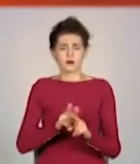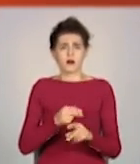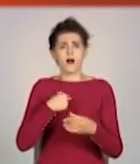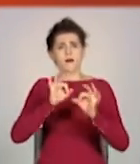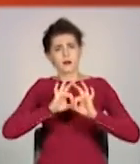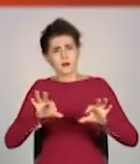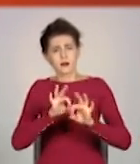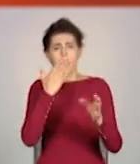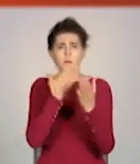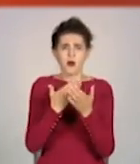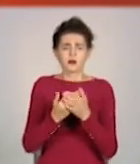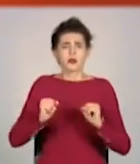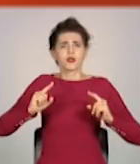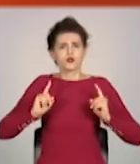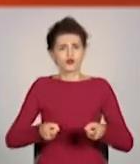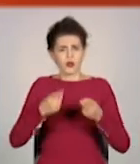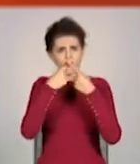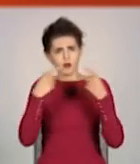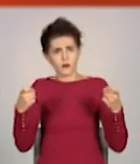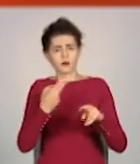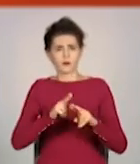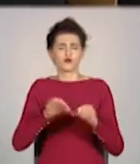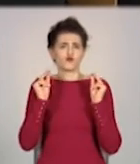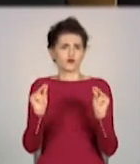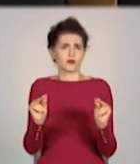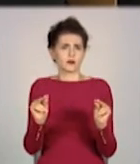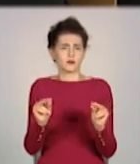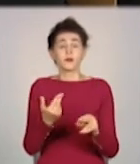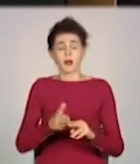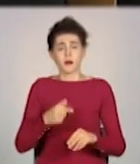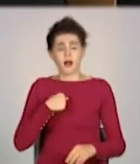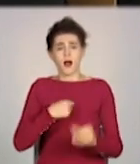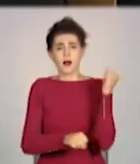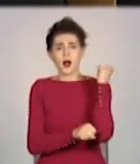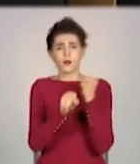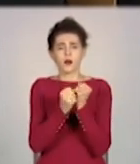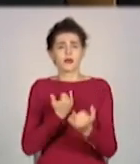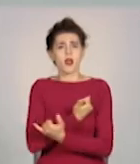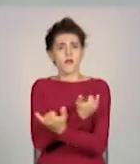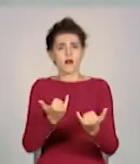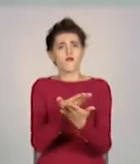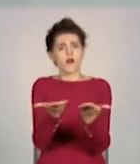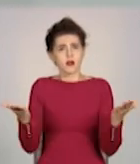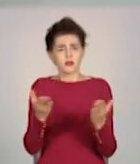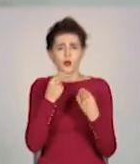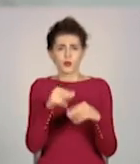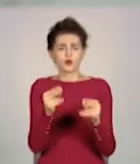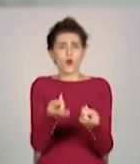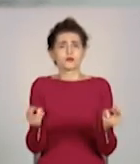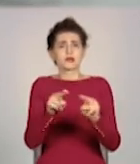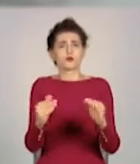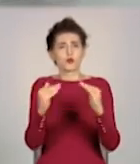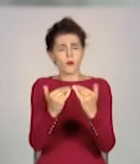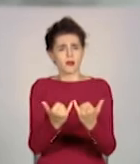розказувати, що відбувається оперативно та правдиво. Ми працюємо для вас. Залишайтесь вдома заради нас.